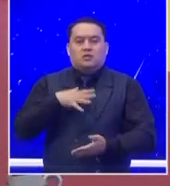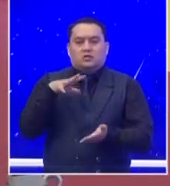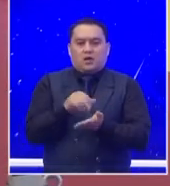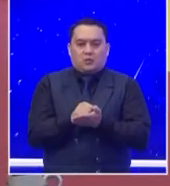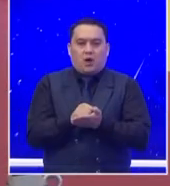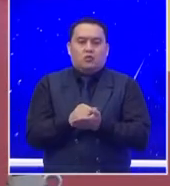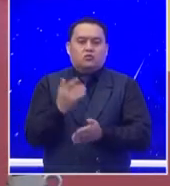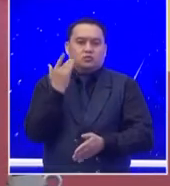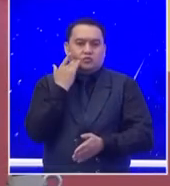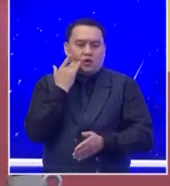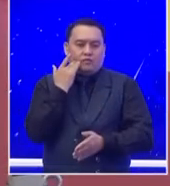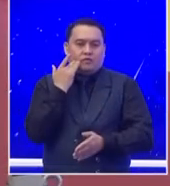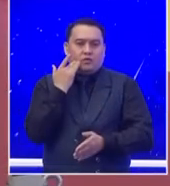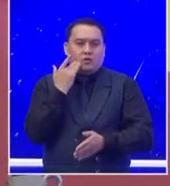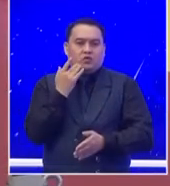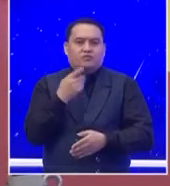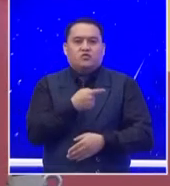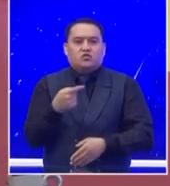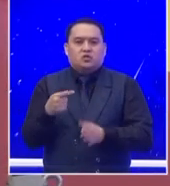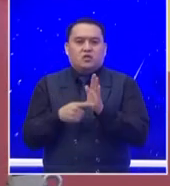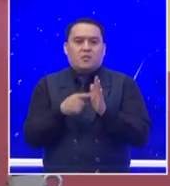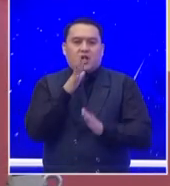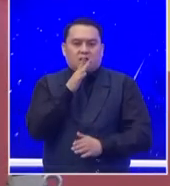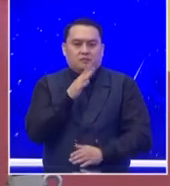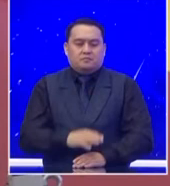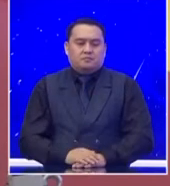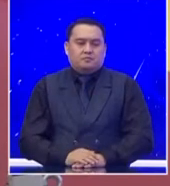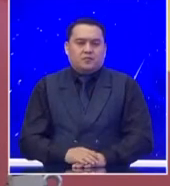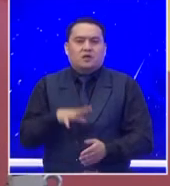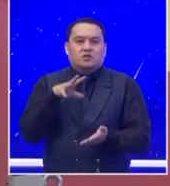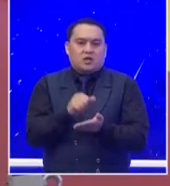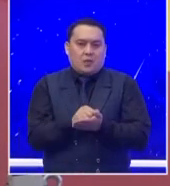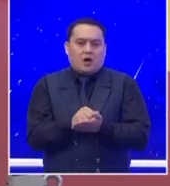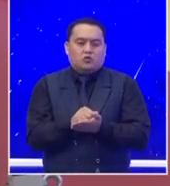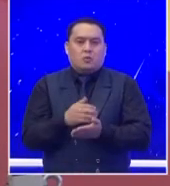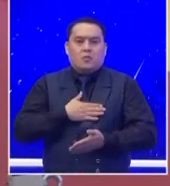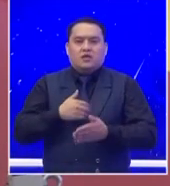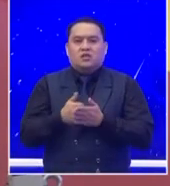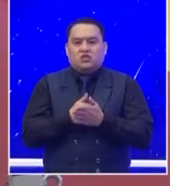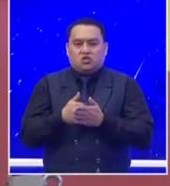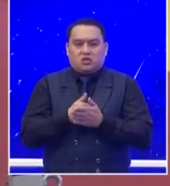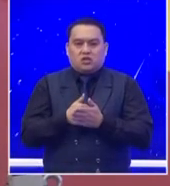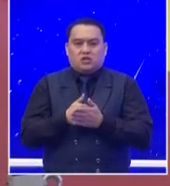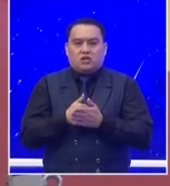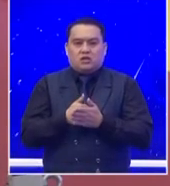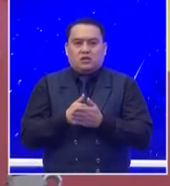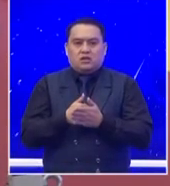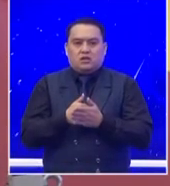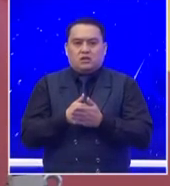рукопашным боем уже в течение 7 лет. Занимаюсь. Мои достижения